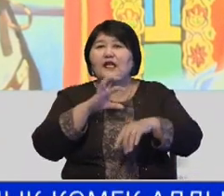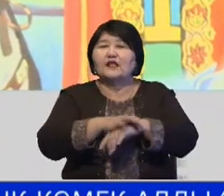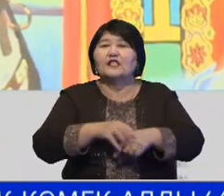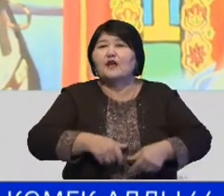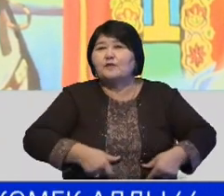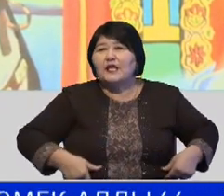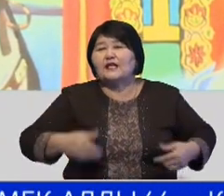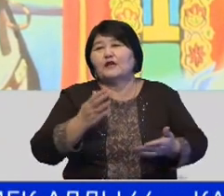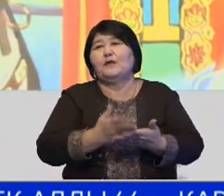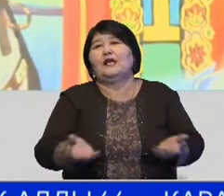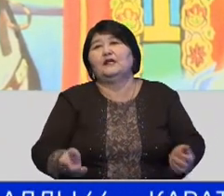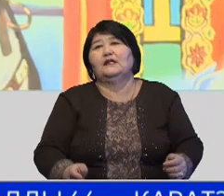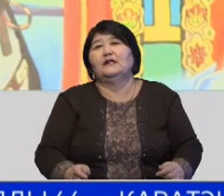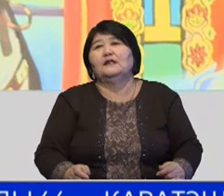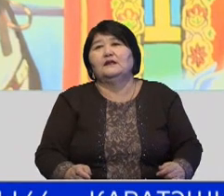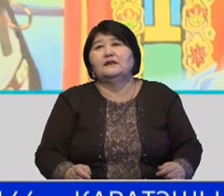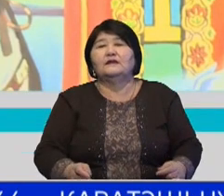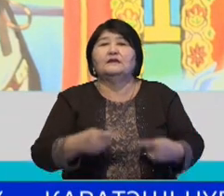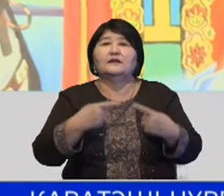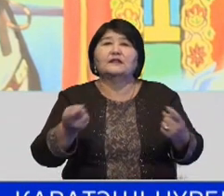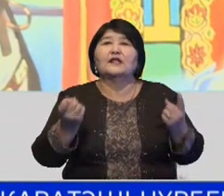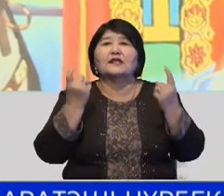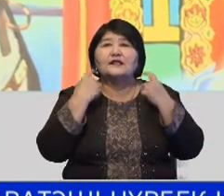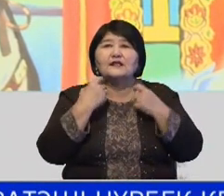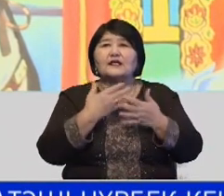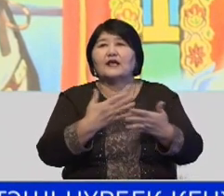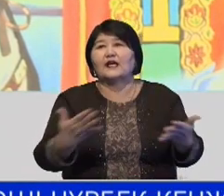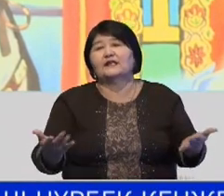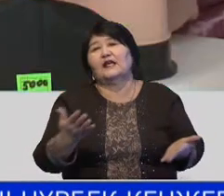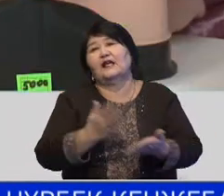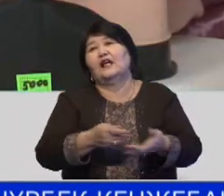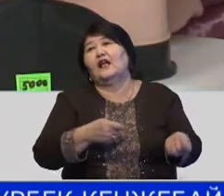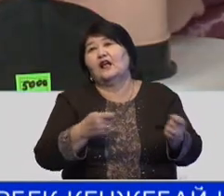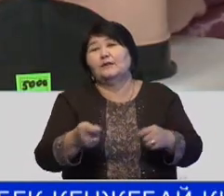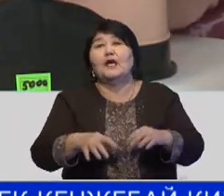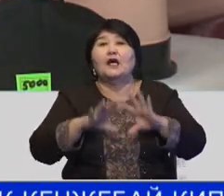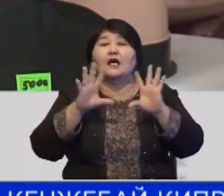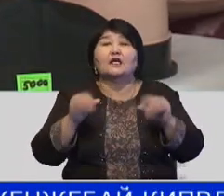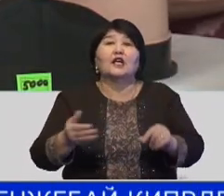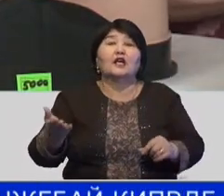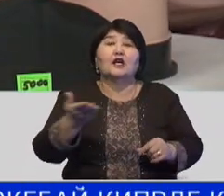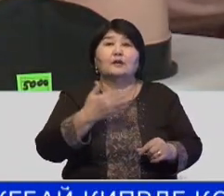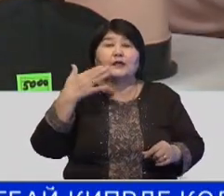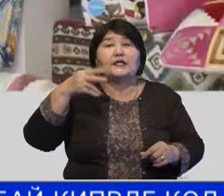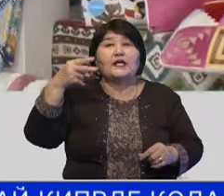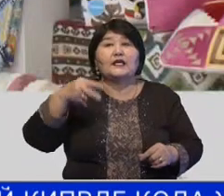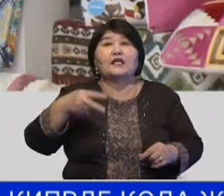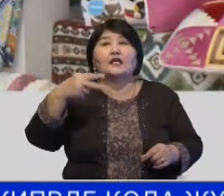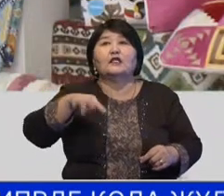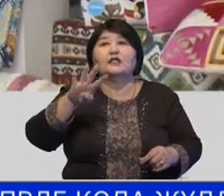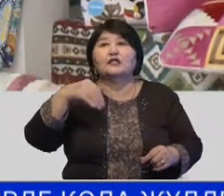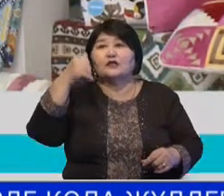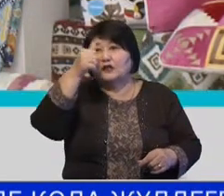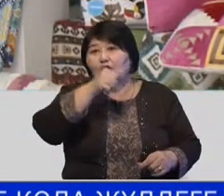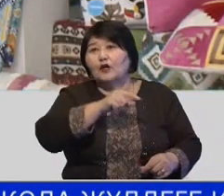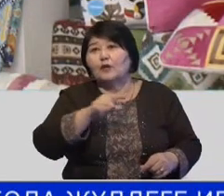бар. Мына қапаларды сырмақ деген өне бұйымдарды алып келдік. Жалпы біздің мақсат осы 2024 жылдың